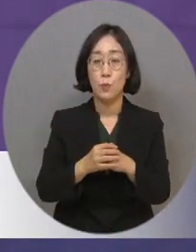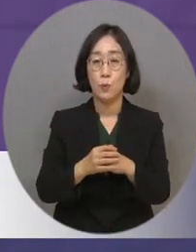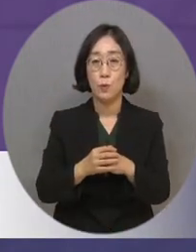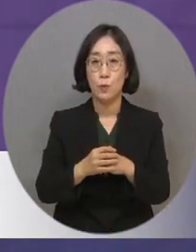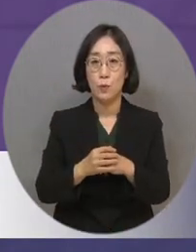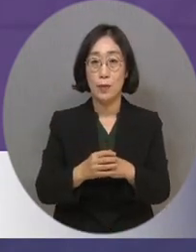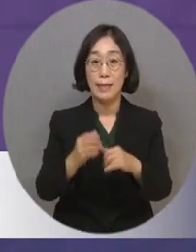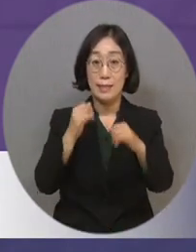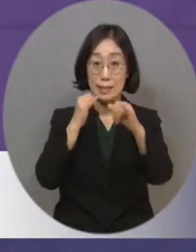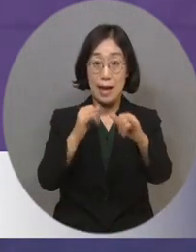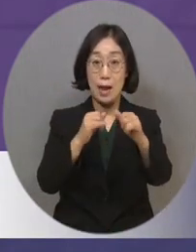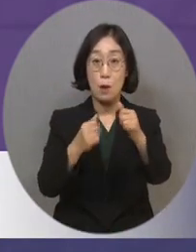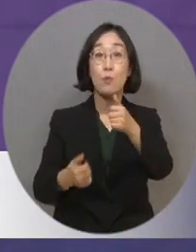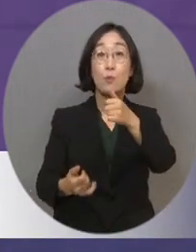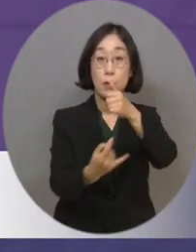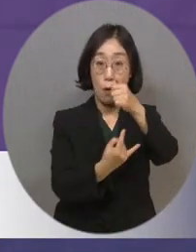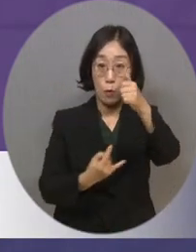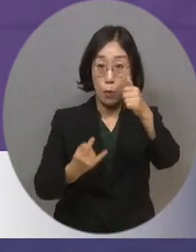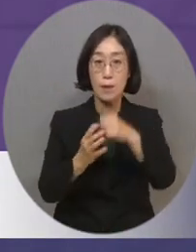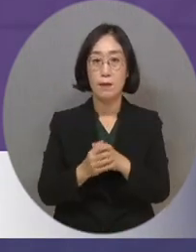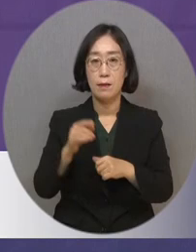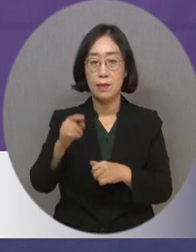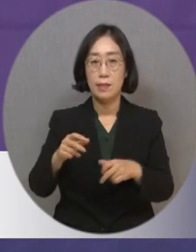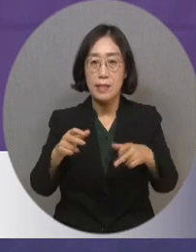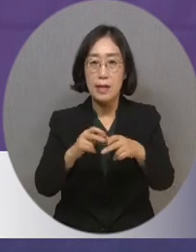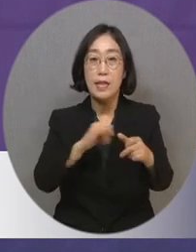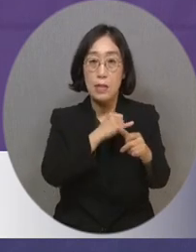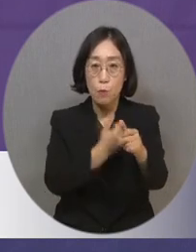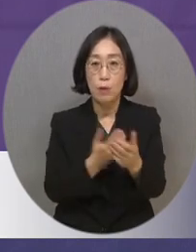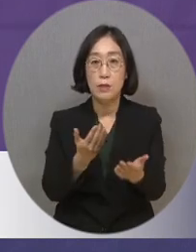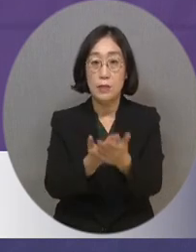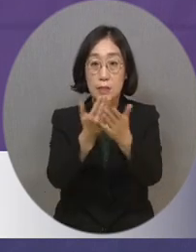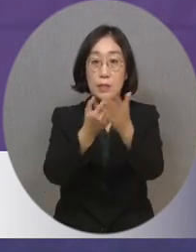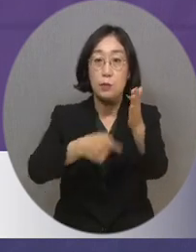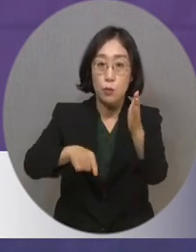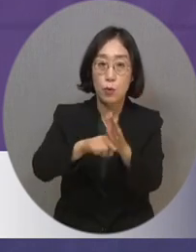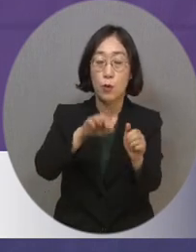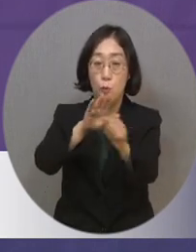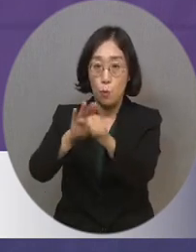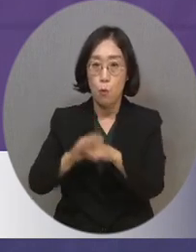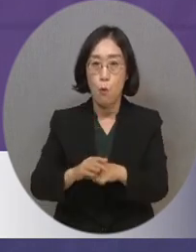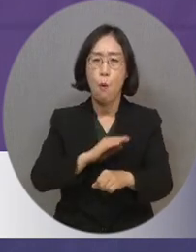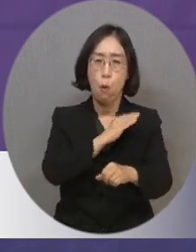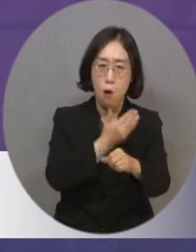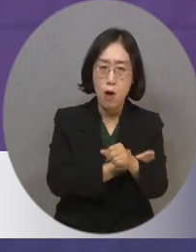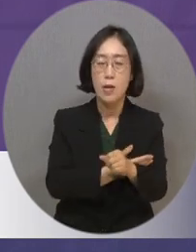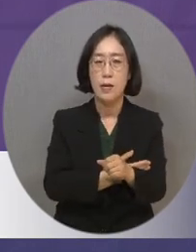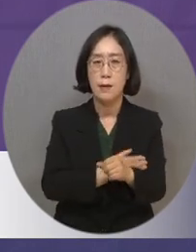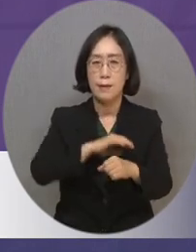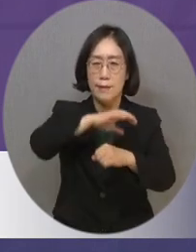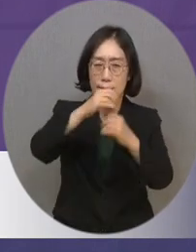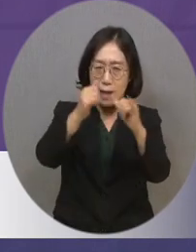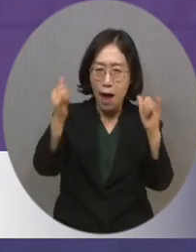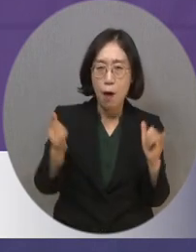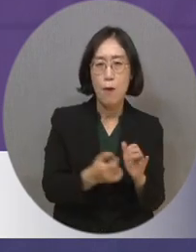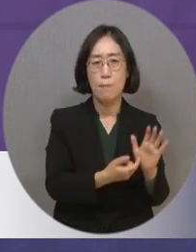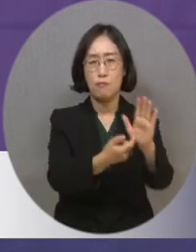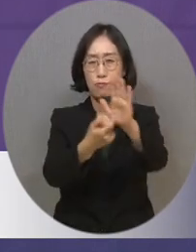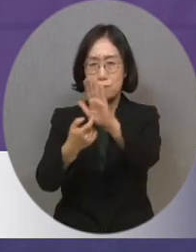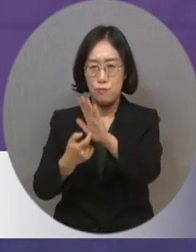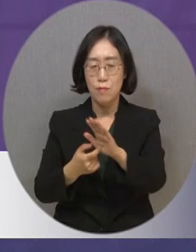한국장애인인권상위원회는 장애인 인권 증진을 위한 활동과 장애인의 권리를 전 사회에 널리 알리는